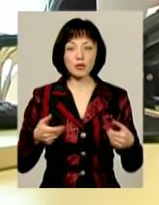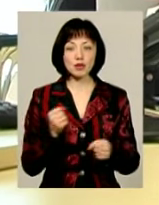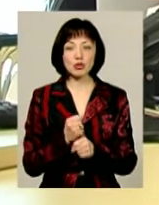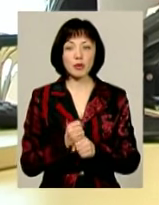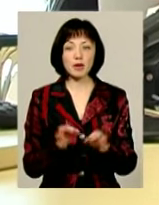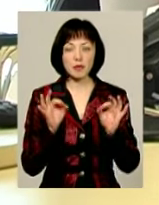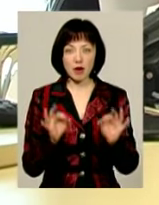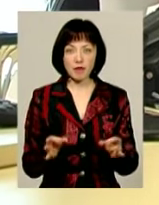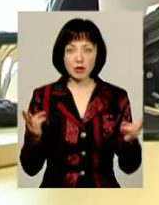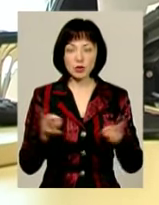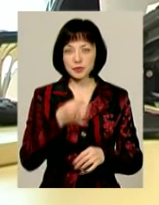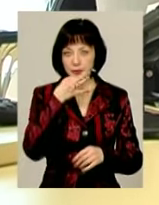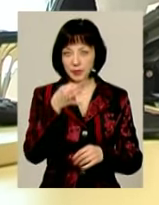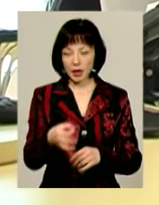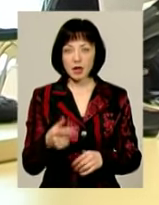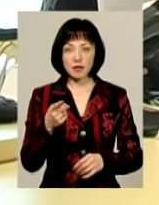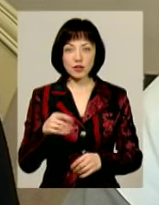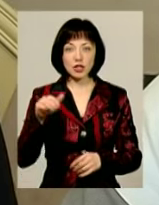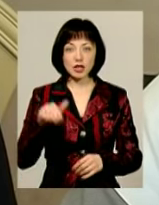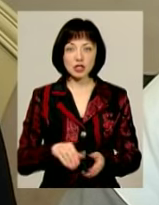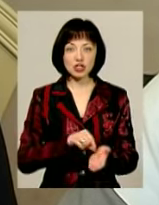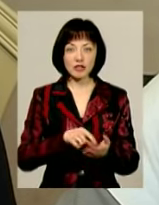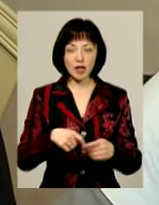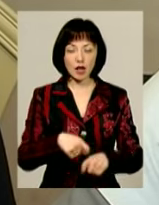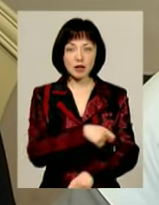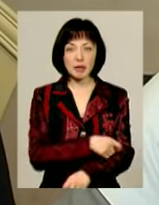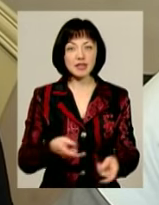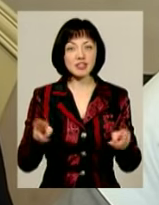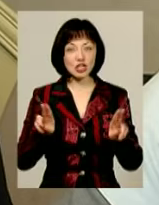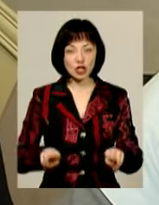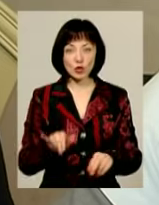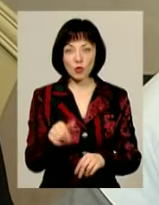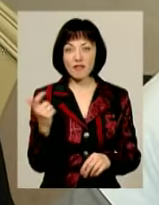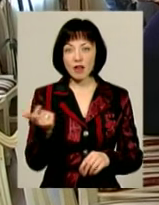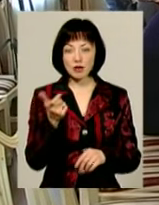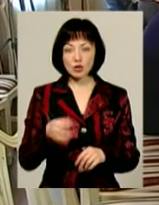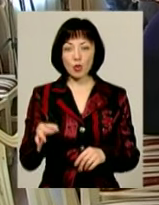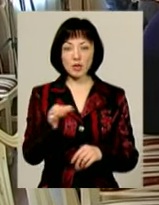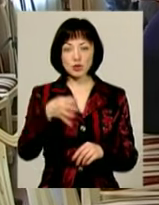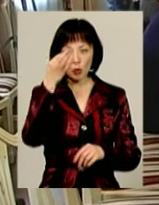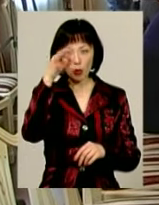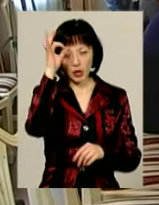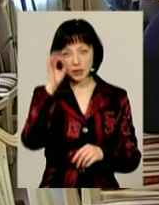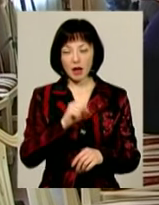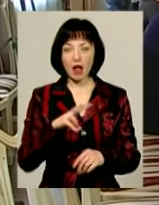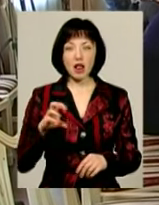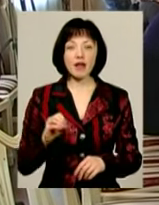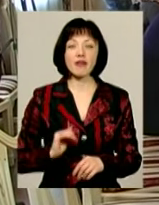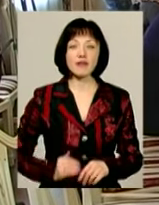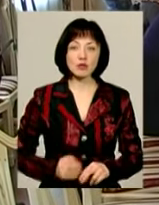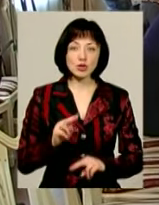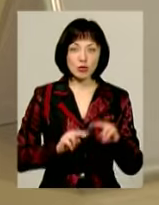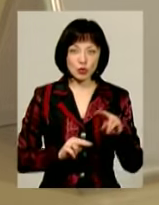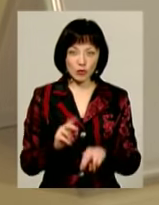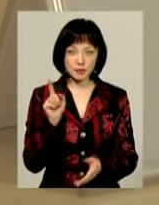правильно. Варто зазначити, 1500 квадратних метрів залишається у власності обласної поліції. Проте на забудовника